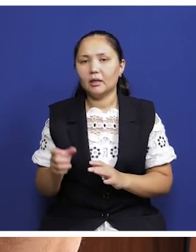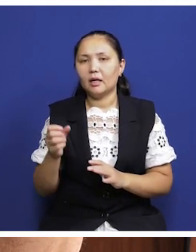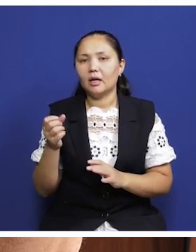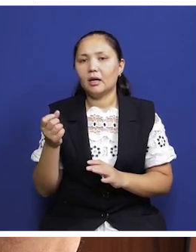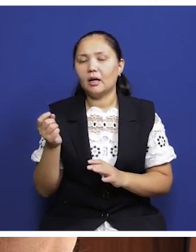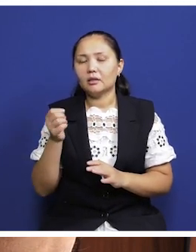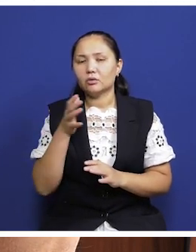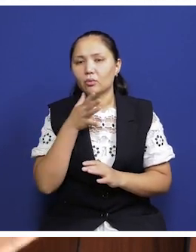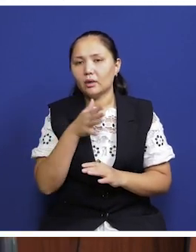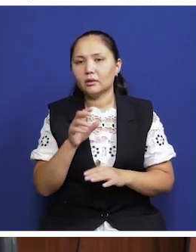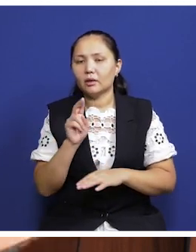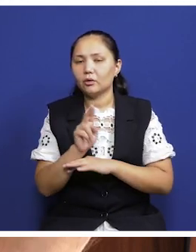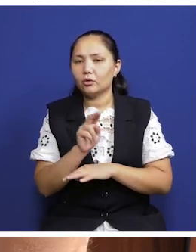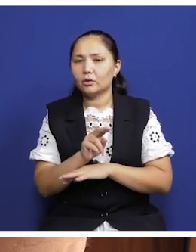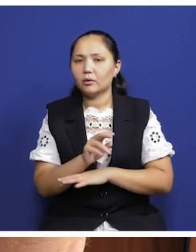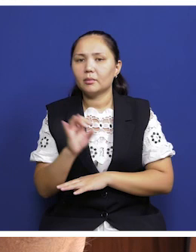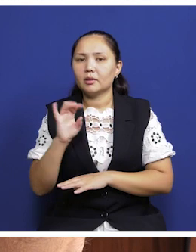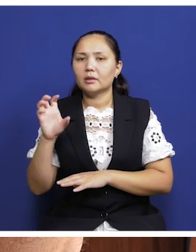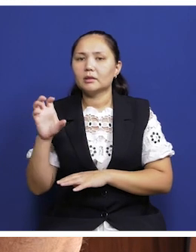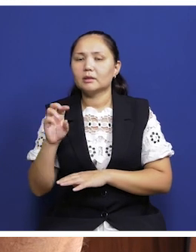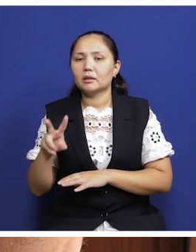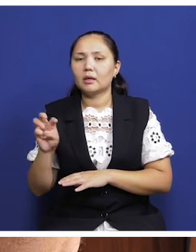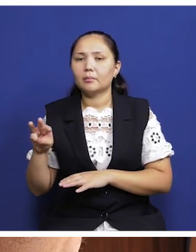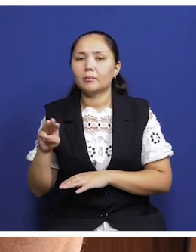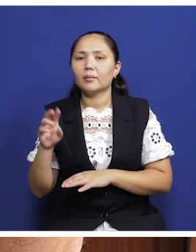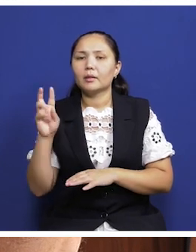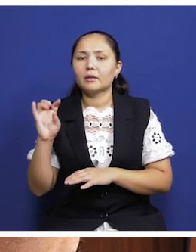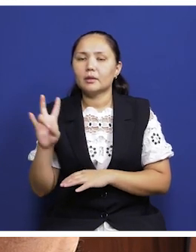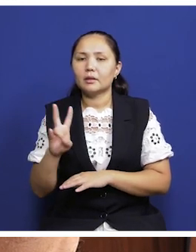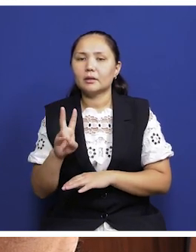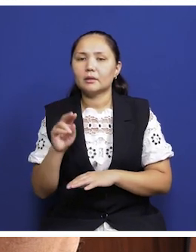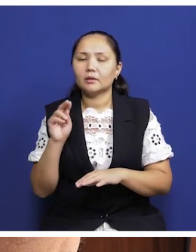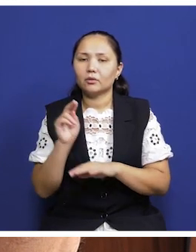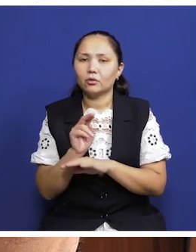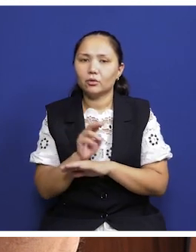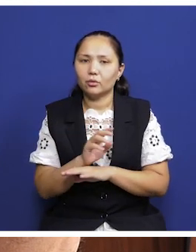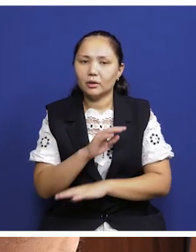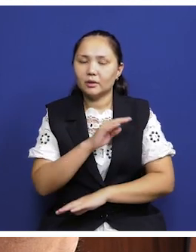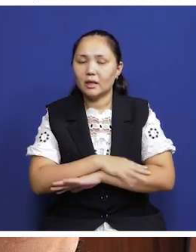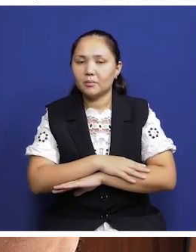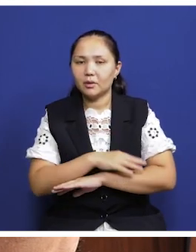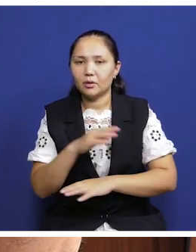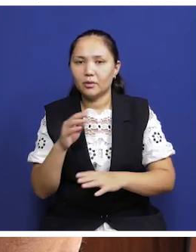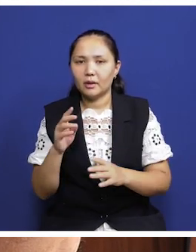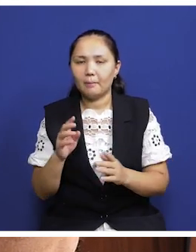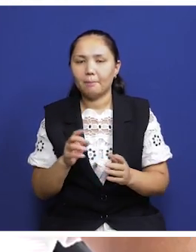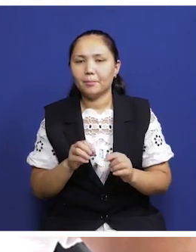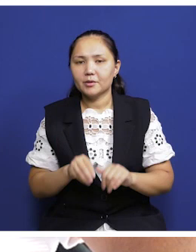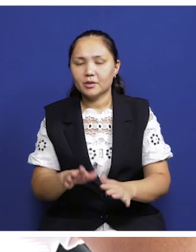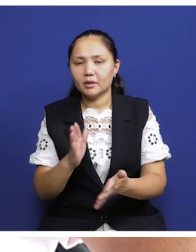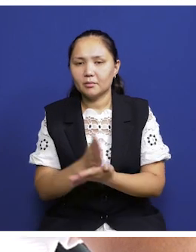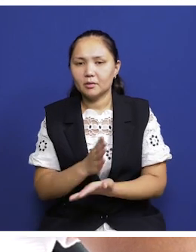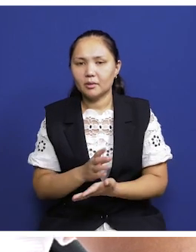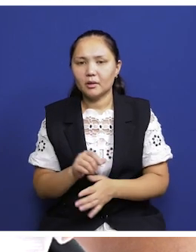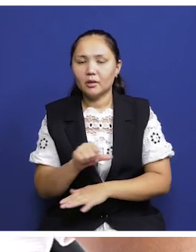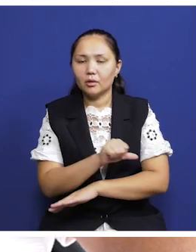мерзімде дәріс алып ислам дінінің жаңағы қасиеттерін танып білуге тәрбиелеуге соған бейімдеп жатқан жағдайымыз бар.